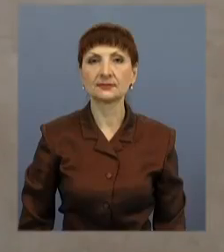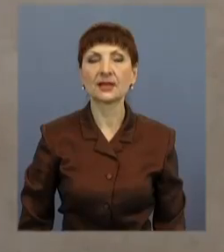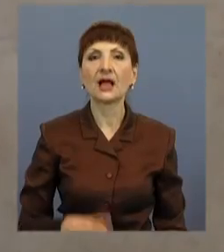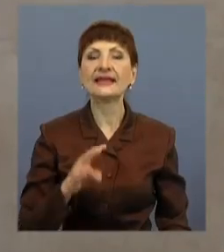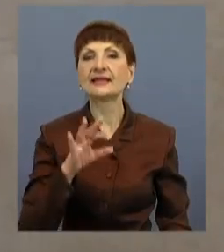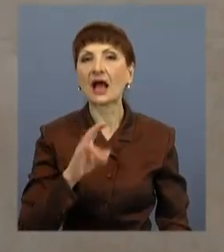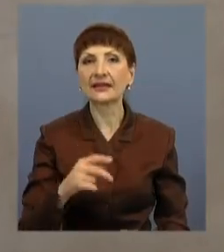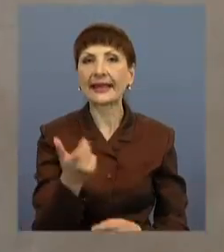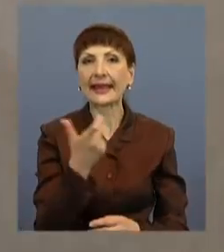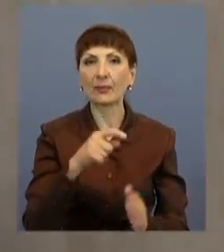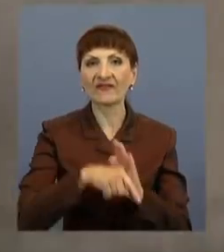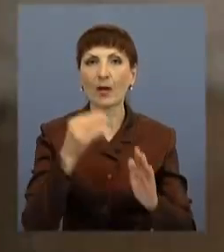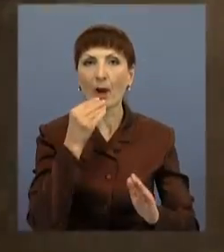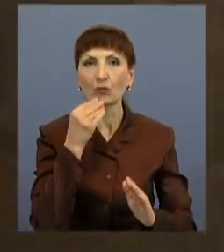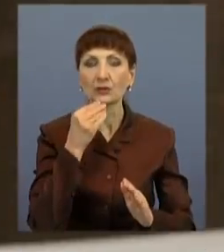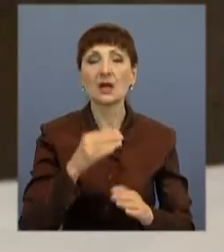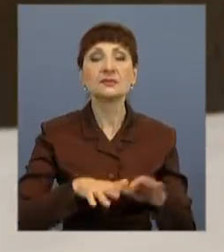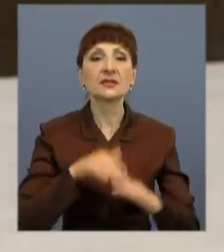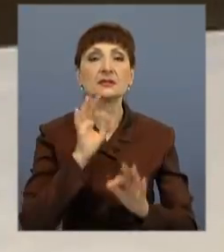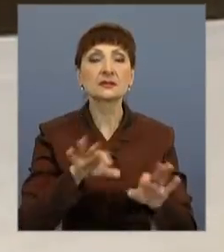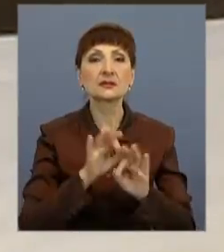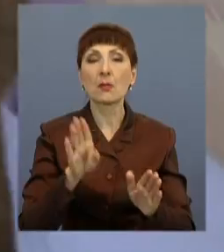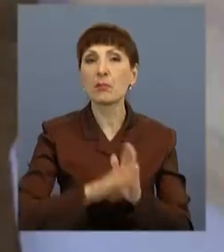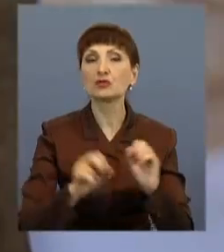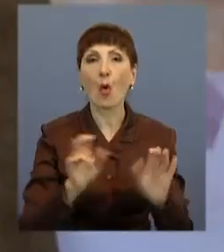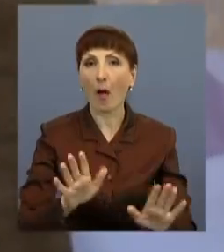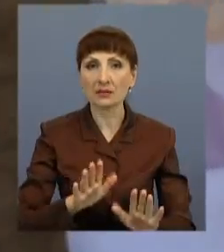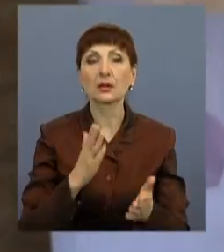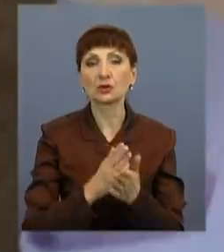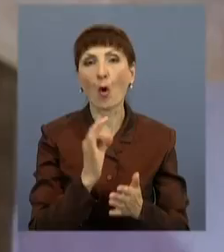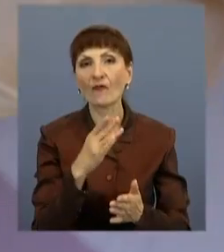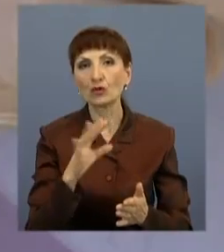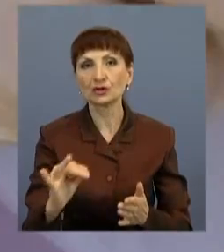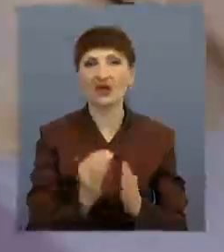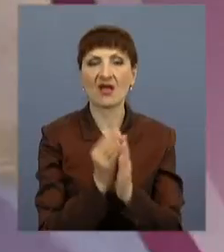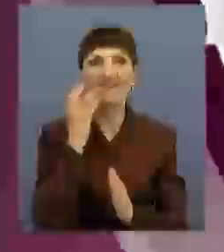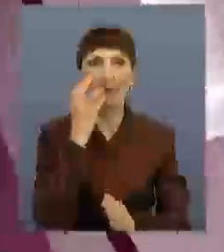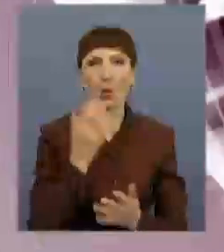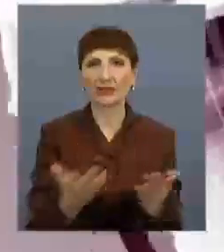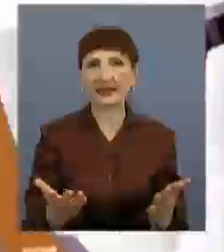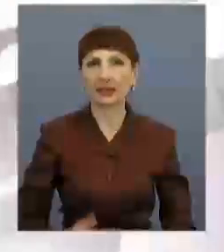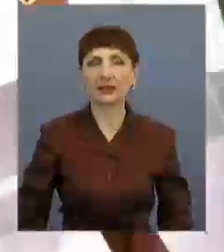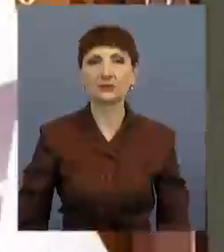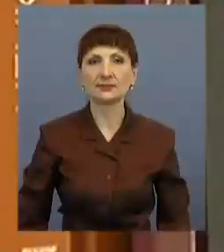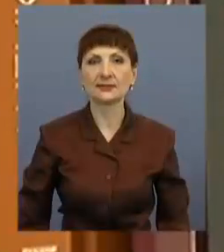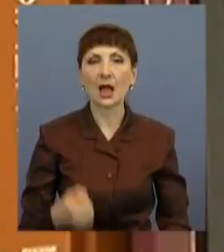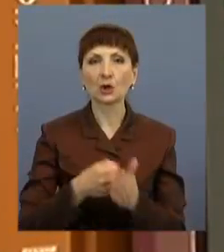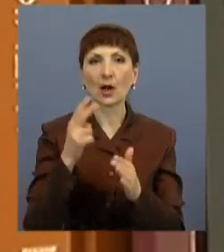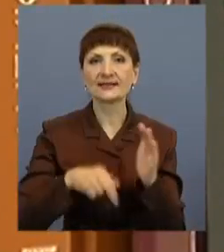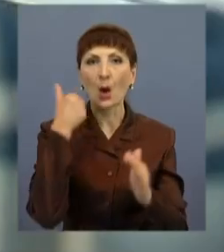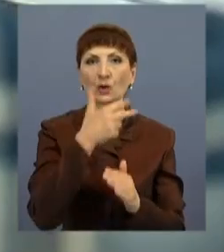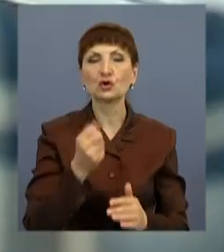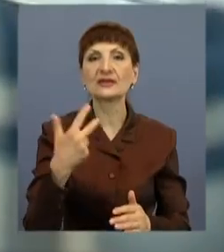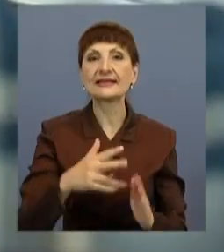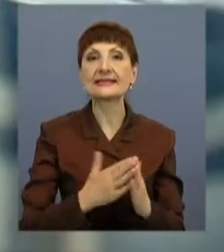Нитраты и пестициды. Специалисты рассказали о небезопасных для здоровья овощах и фруктах. До конца года еще 30